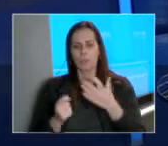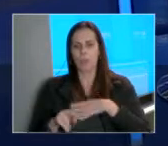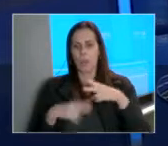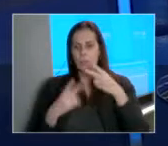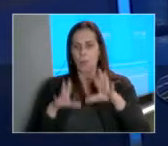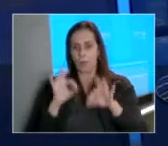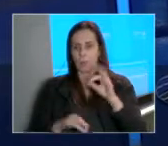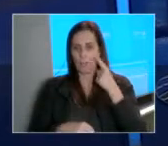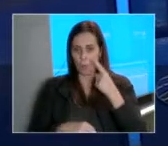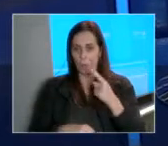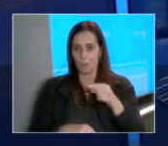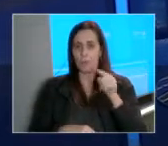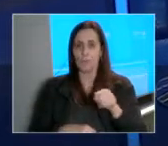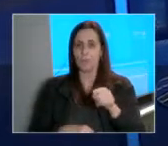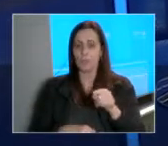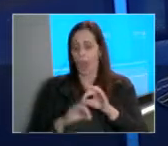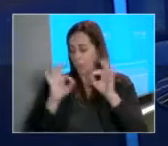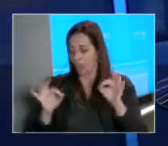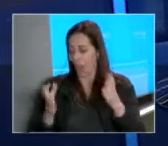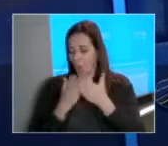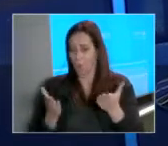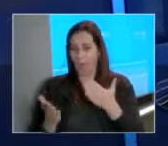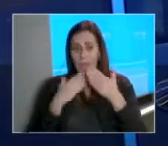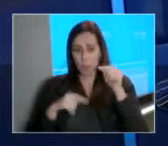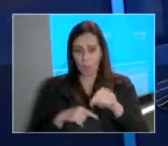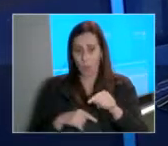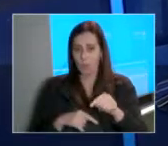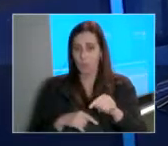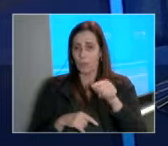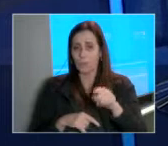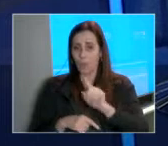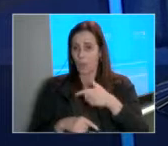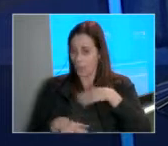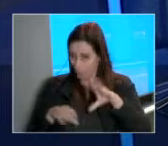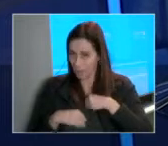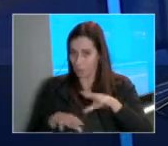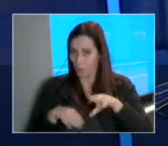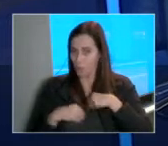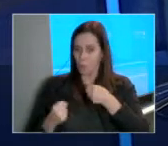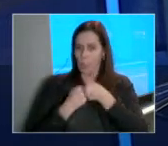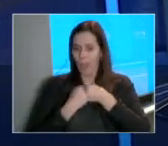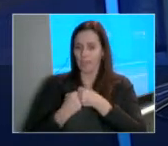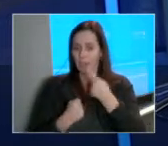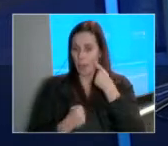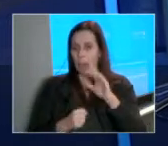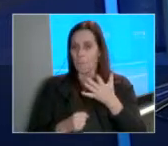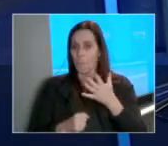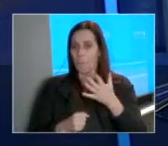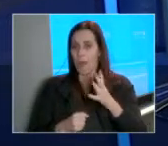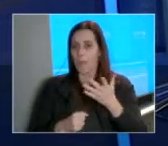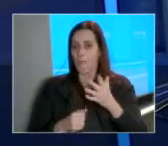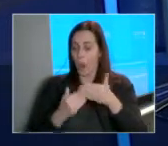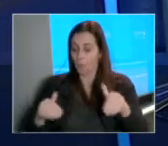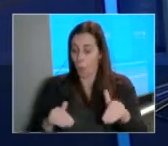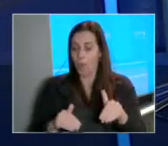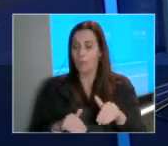למערכת הבחירות. כי תראו, בעצם כן. זו עיריית הפתיחה, לא יעזור. הדיון פה שהתנהל, זה לא שאני לא מסכים, אני פשוט מאתגר את הדיון ולראות לאן אנחנו מותחים את הגבולות